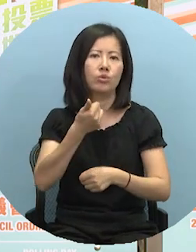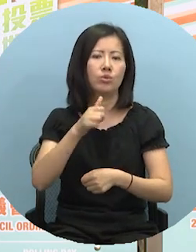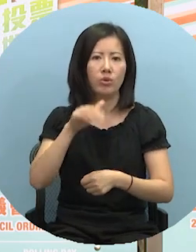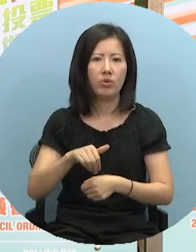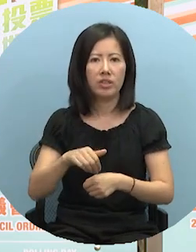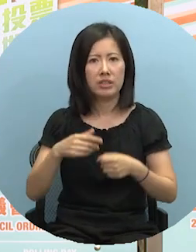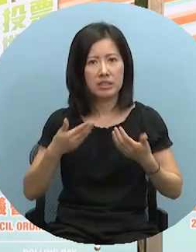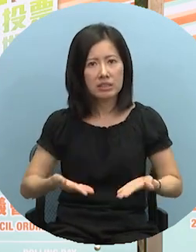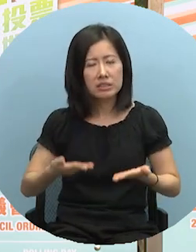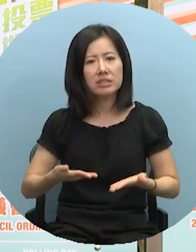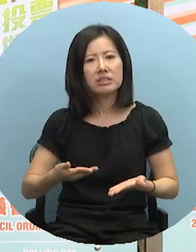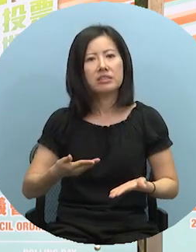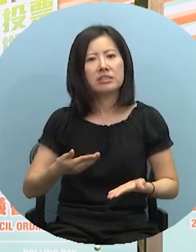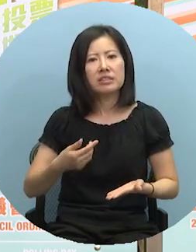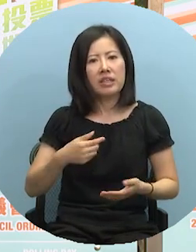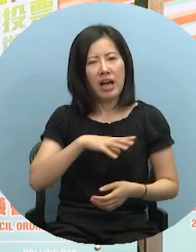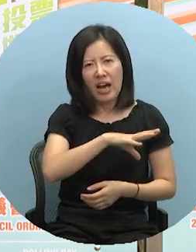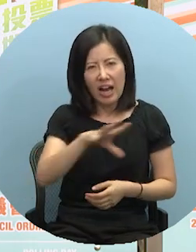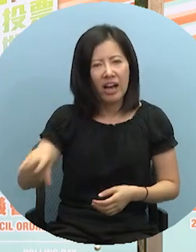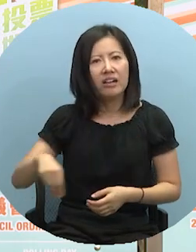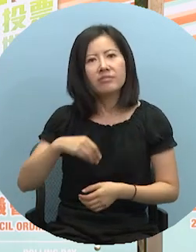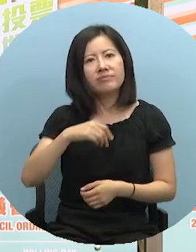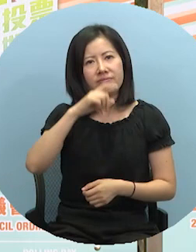咧，請大家一齊抽時